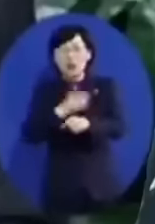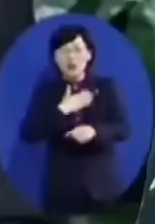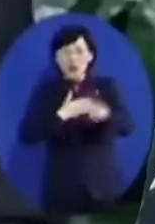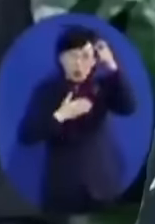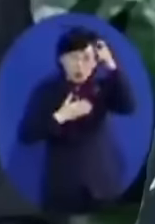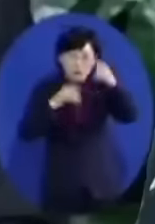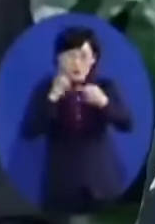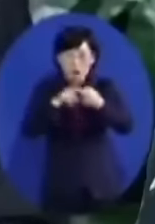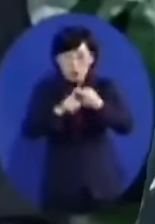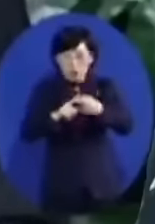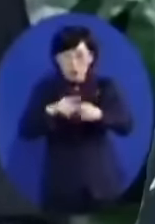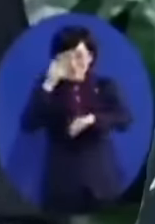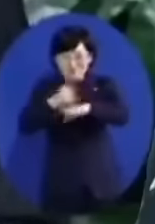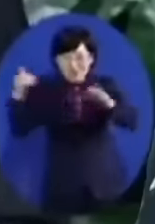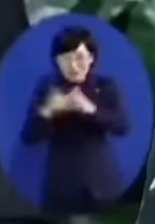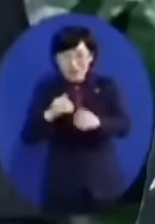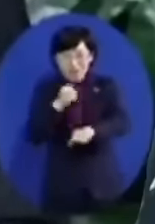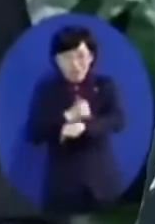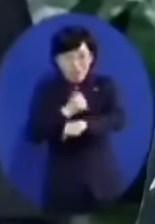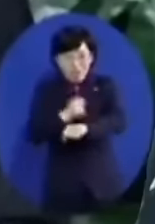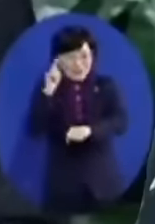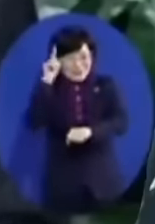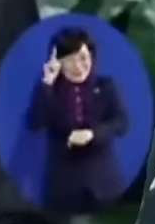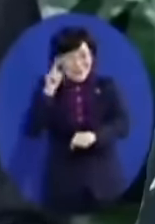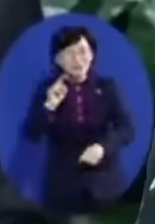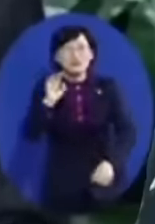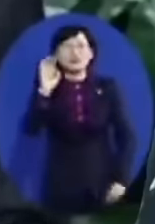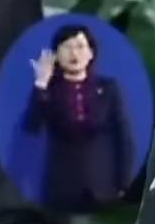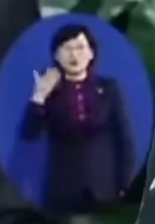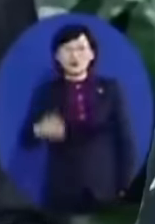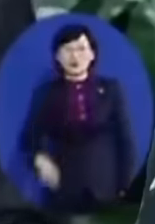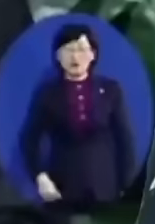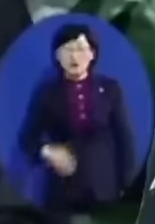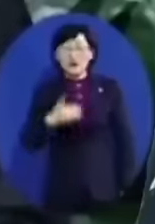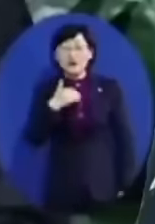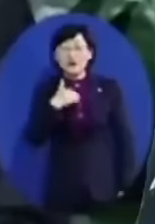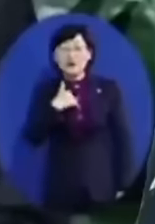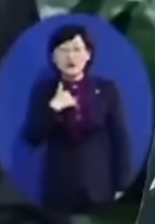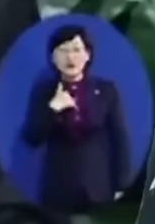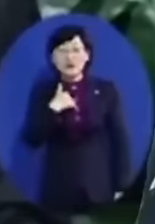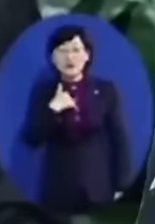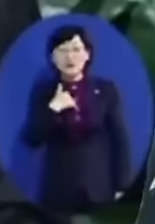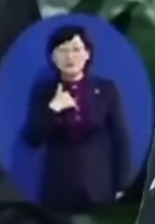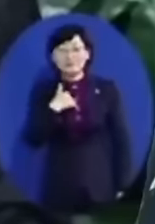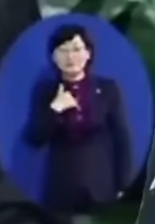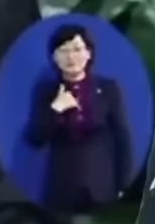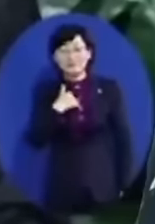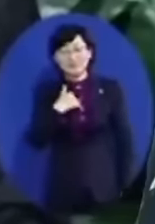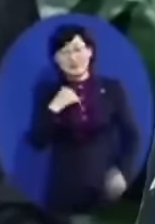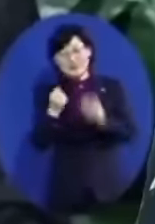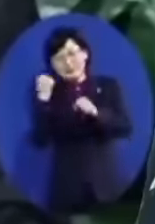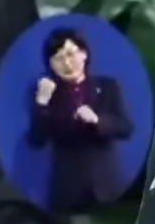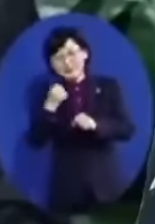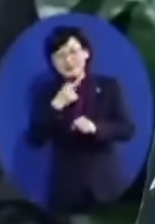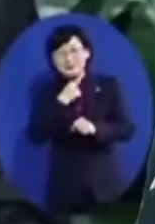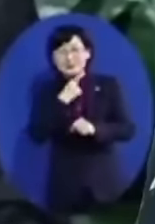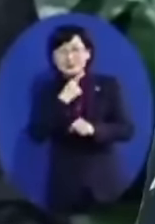고집대로 끝까지 하려면 스트레스에 걸립니다. 내가 면하면 좋겠는데